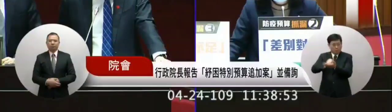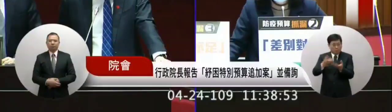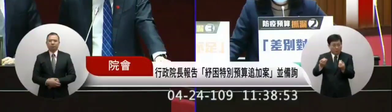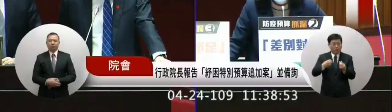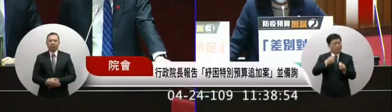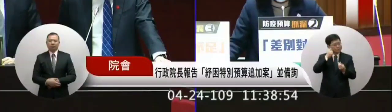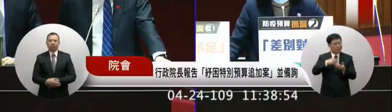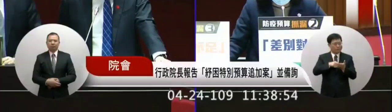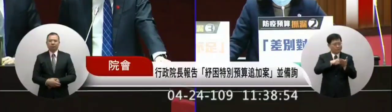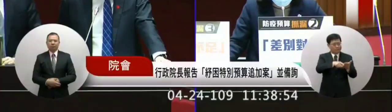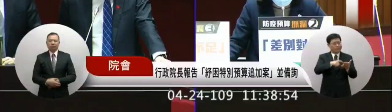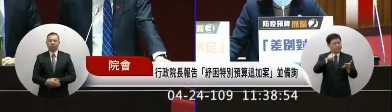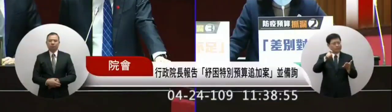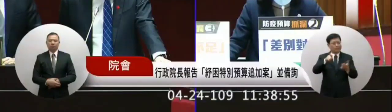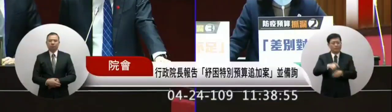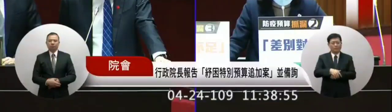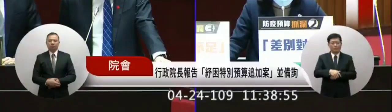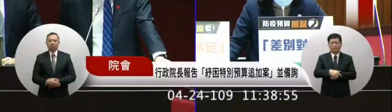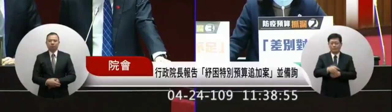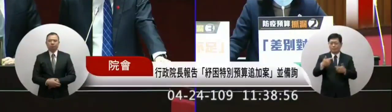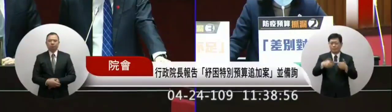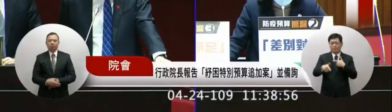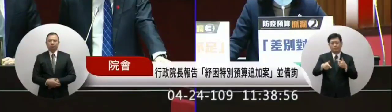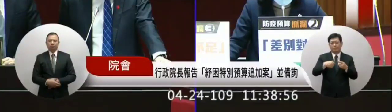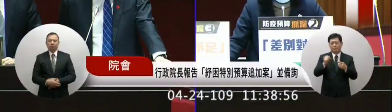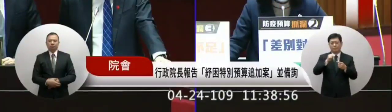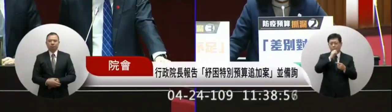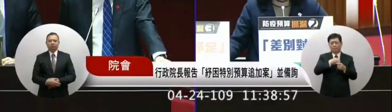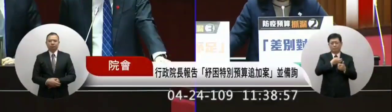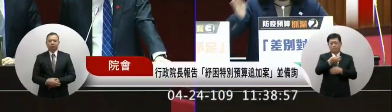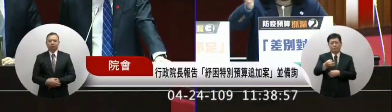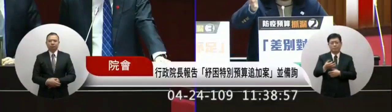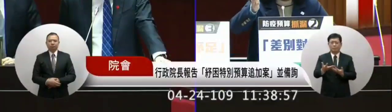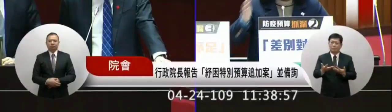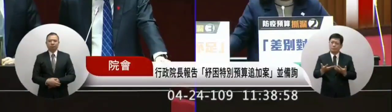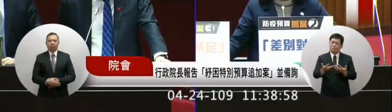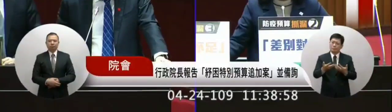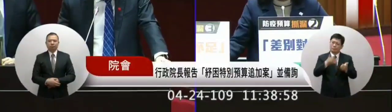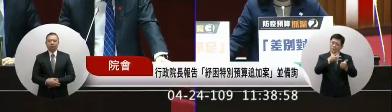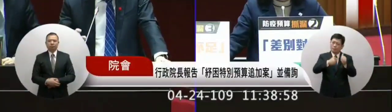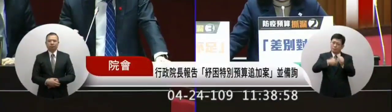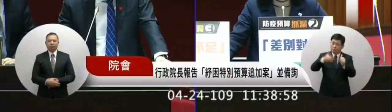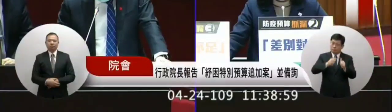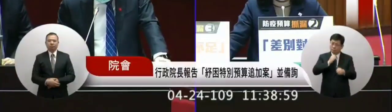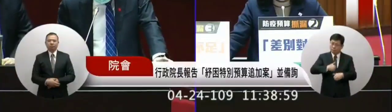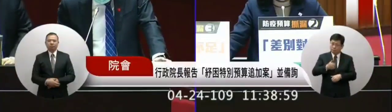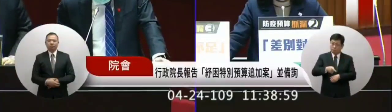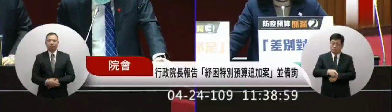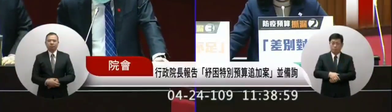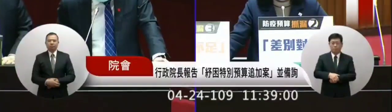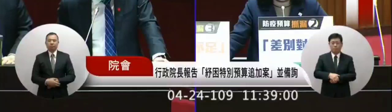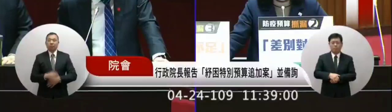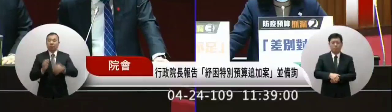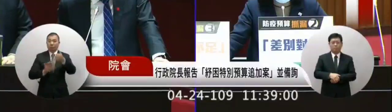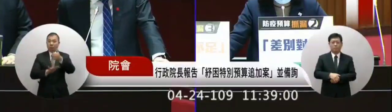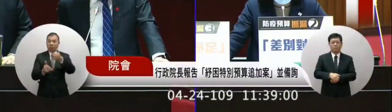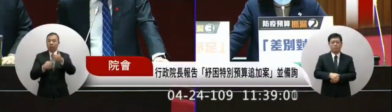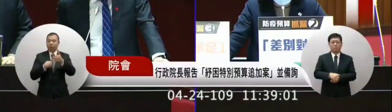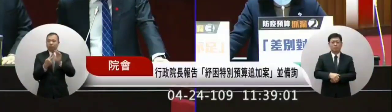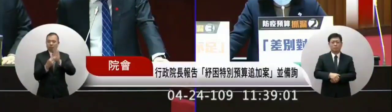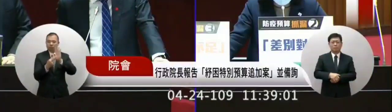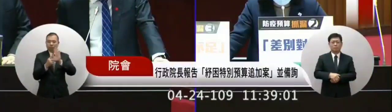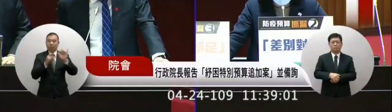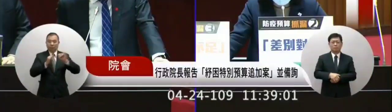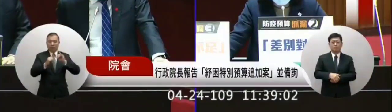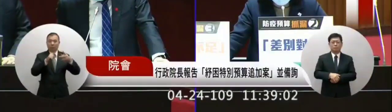你就无法符合这个规定，没有办法取得这个申请。这个请问次长是这样吗？ 跟委员说明，我们社